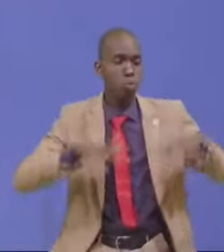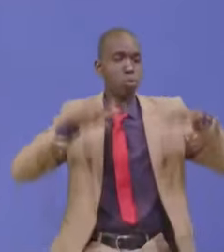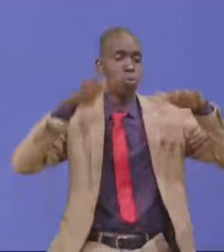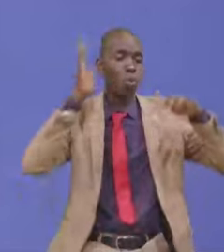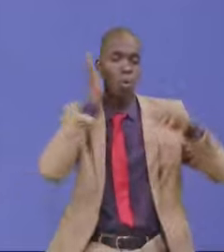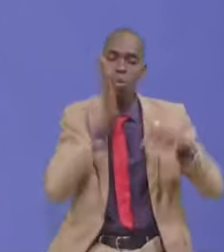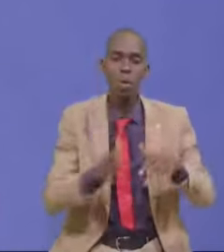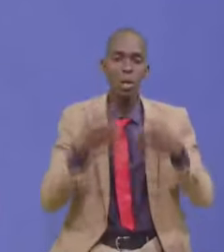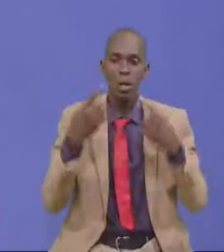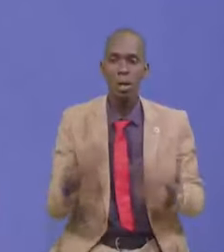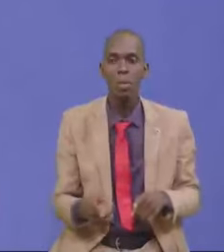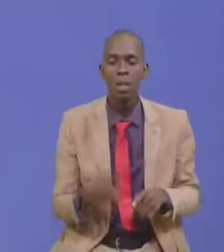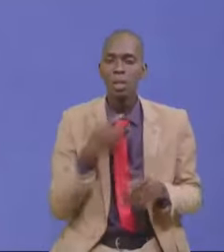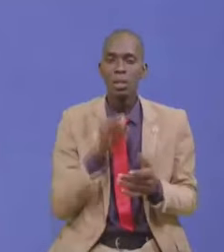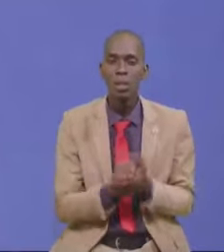Préparer une arche.